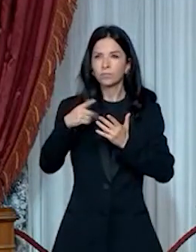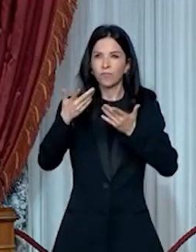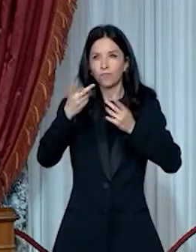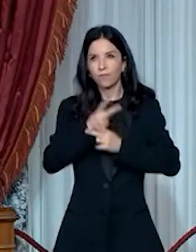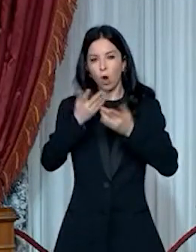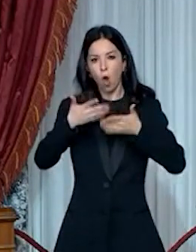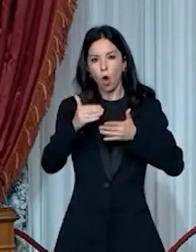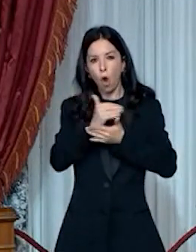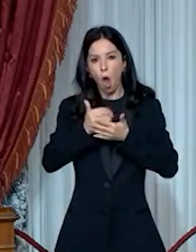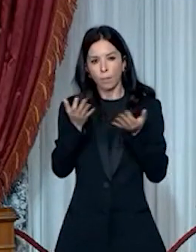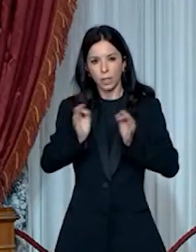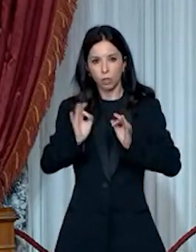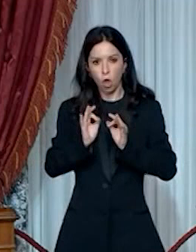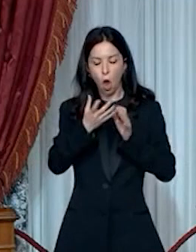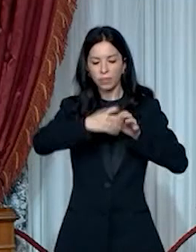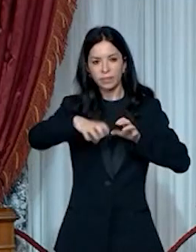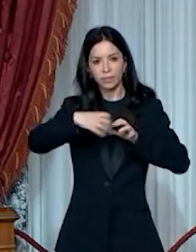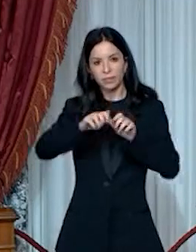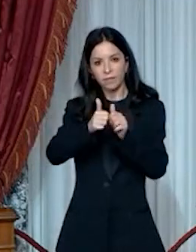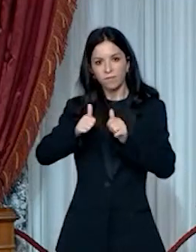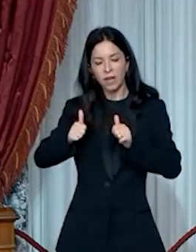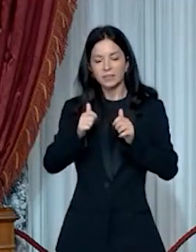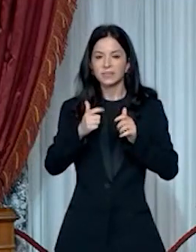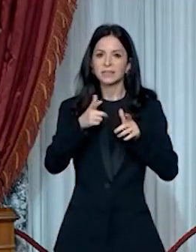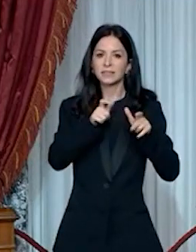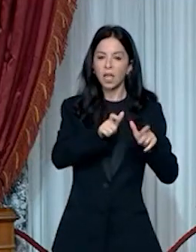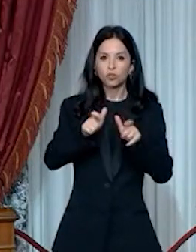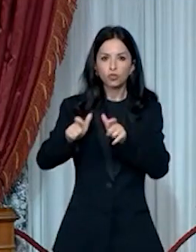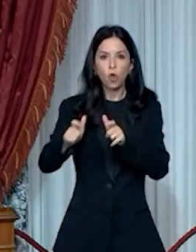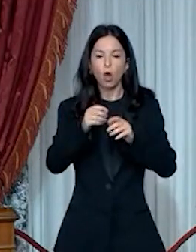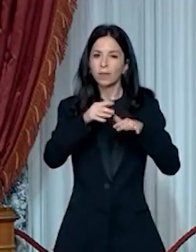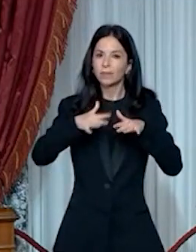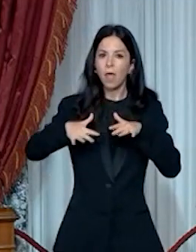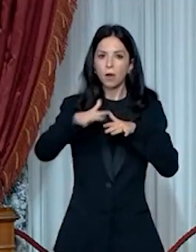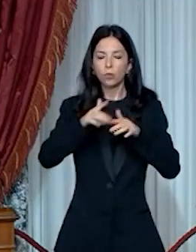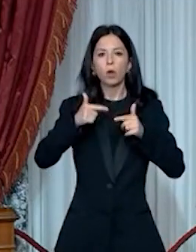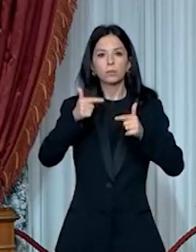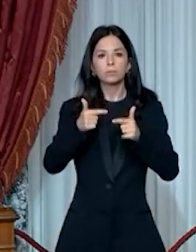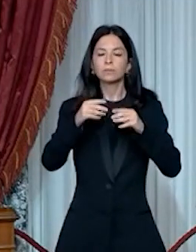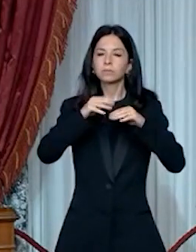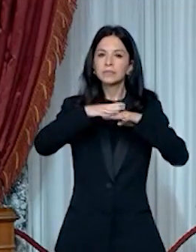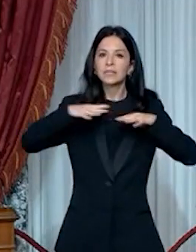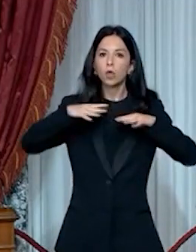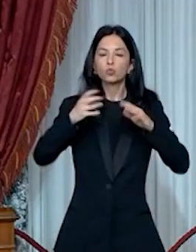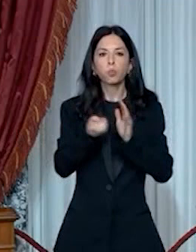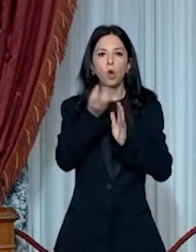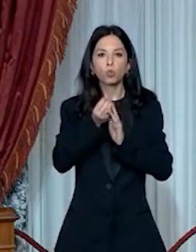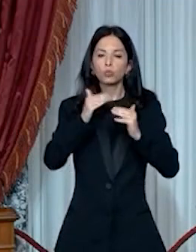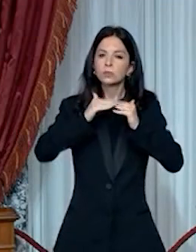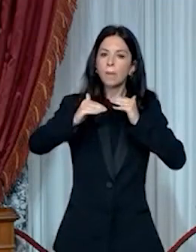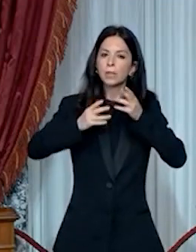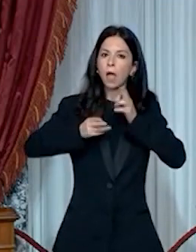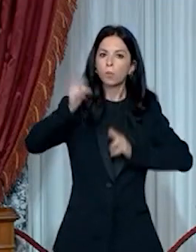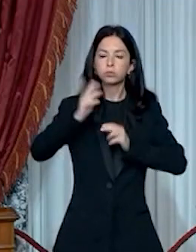e differenziati tra settori e territori, hanno reso più solido il tessuto produttivo. L'accelerazione